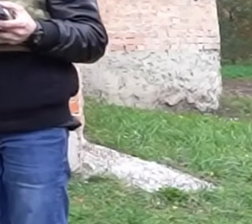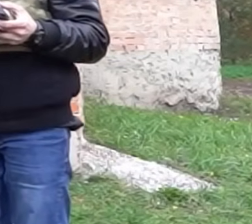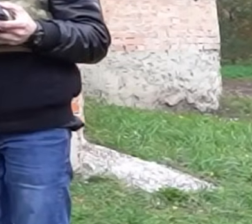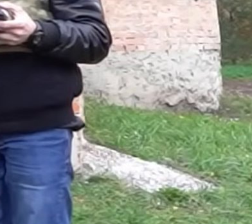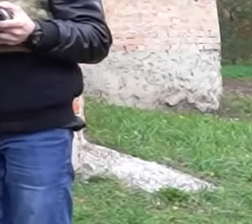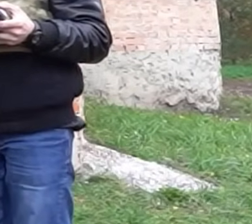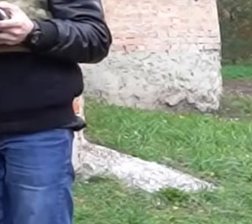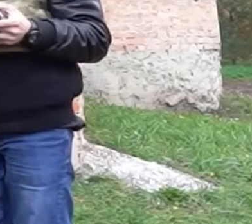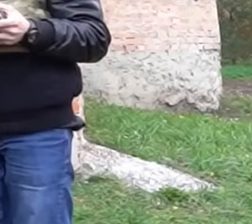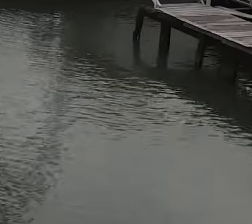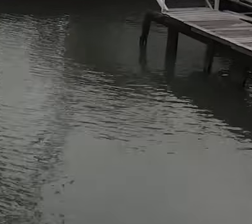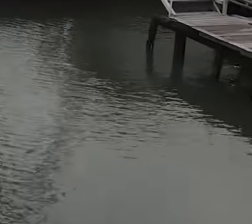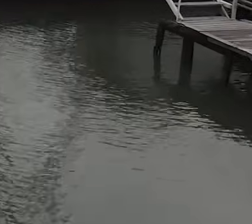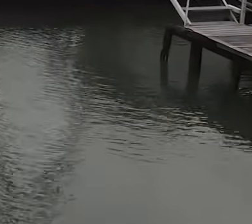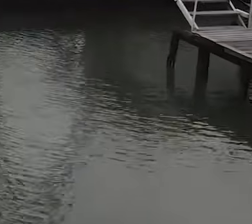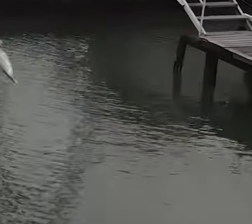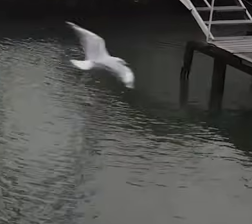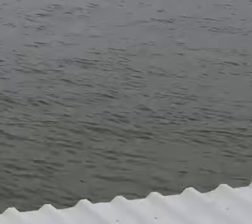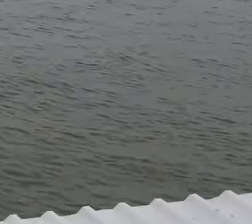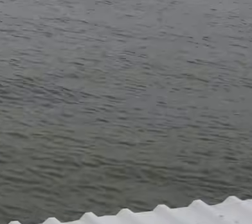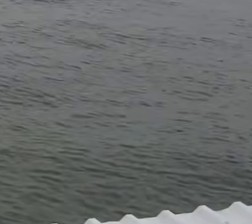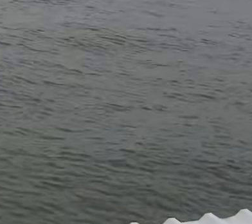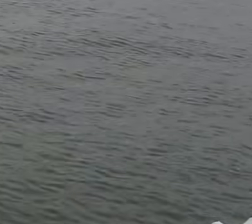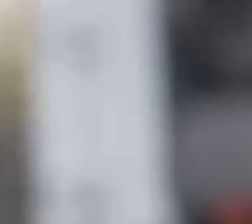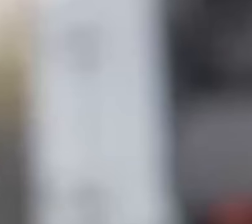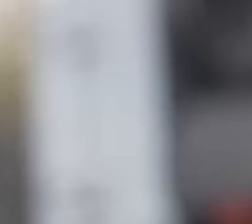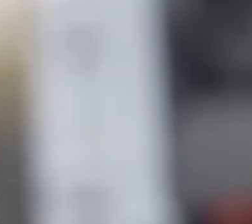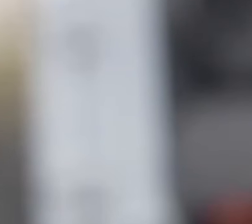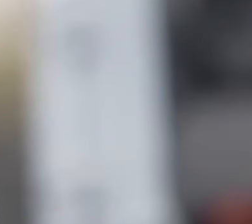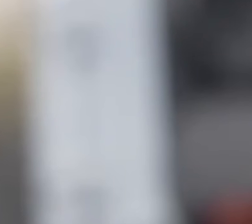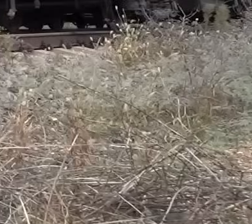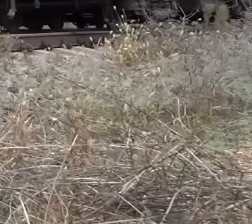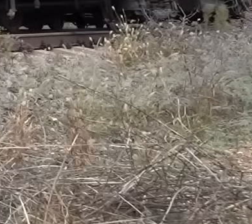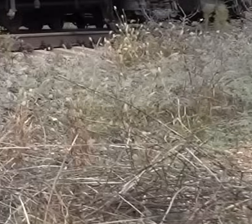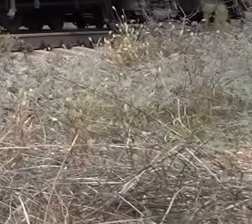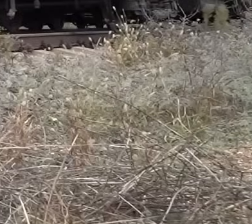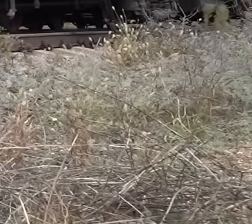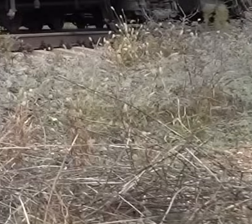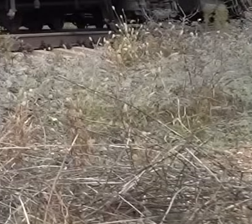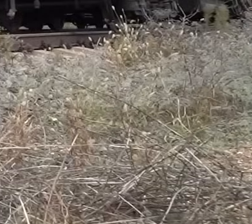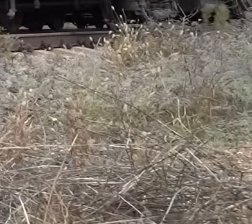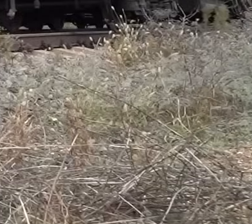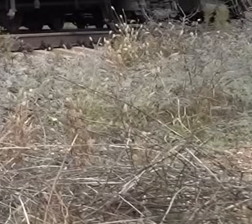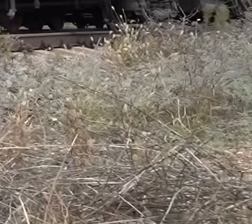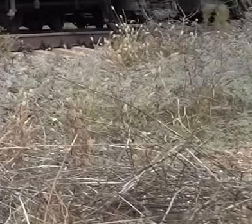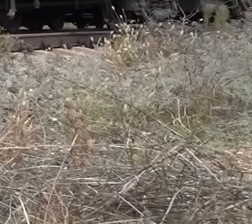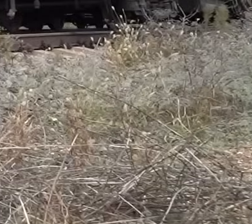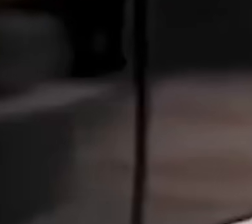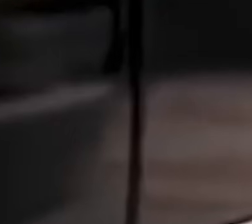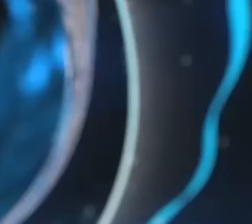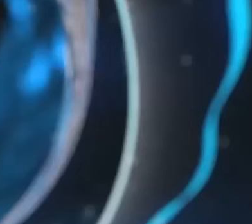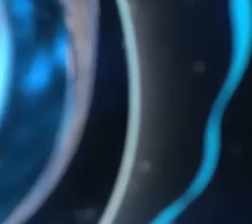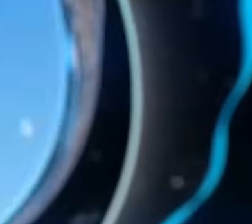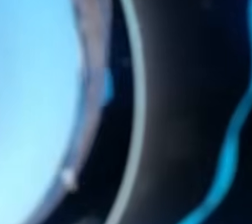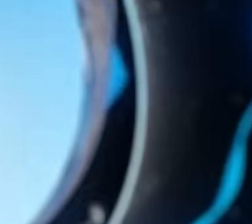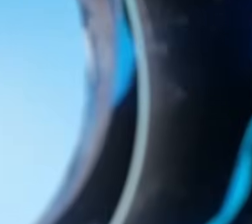В связи с обстрелом мы перейдем в храм. И Библия. Нынешняя война – это логичное библейское последствие.